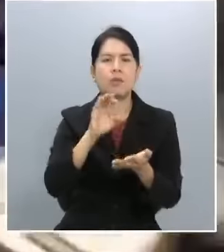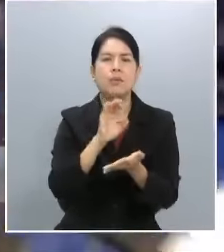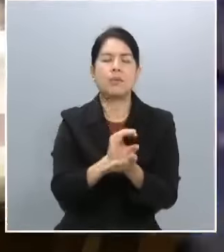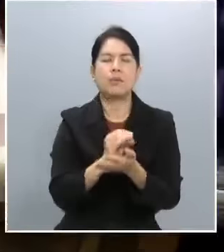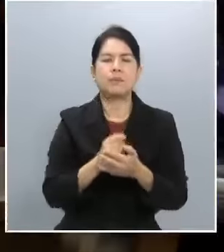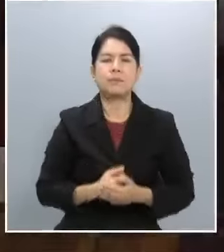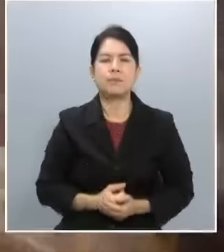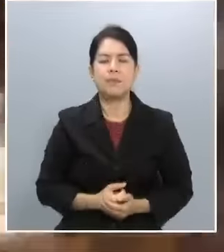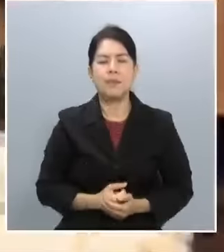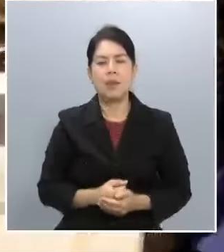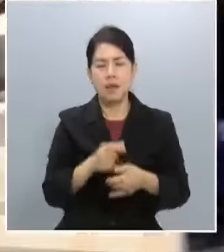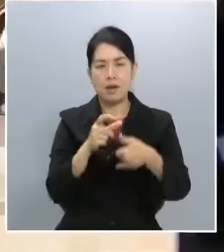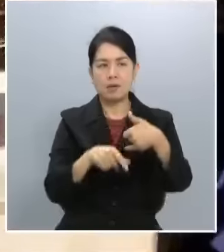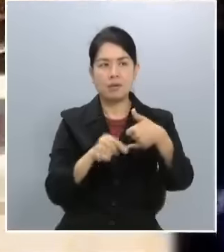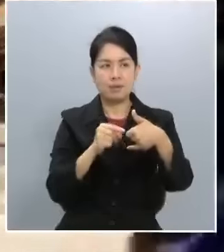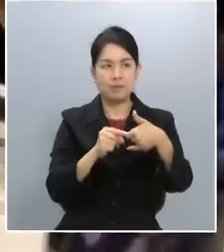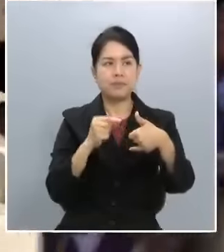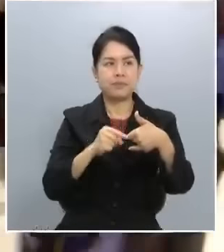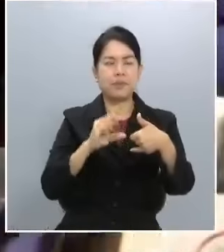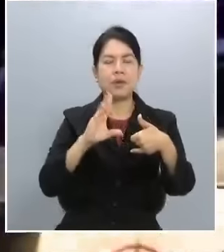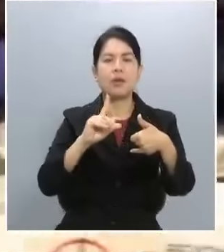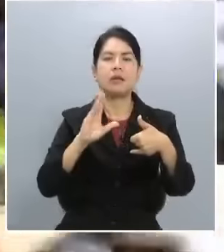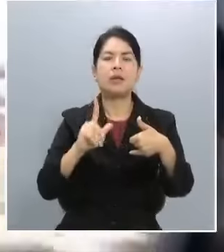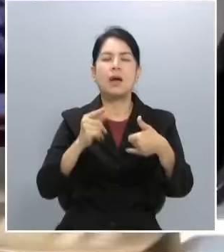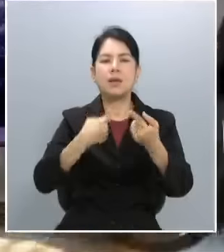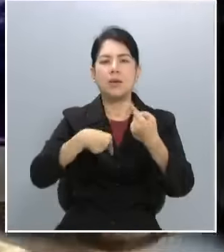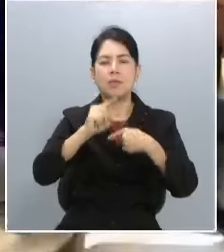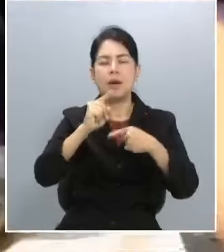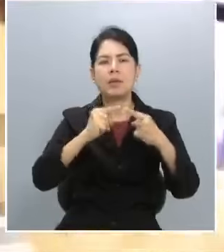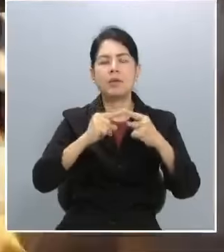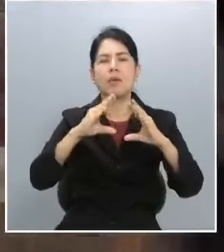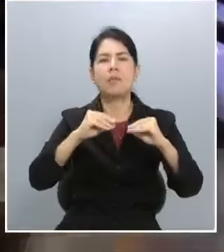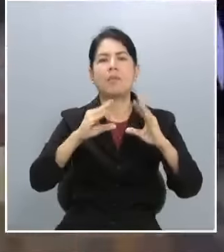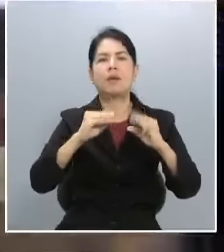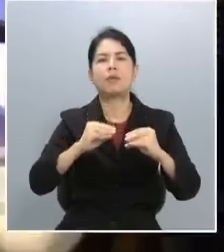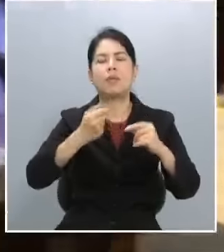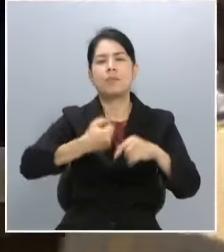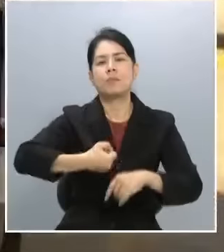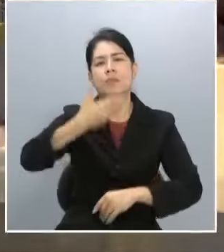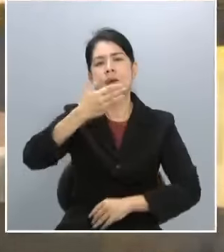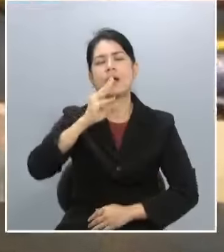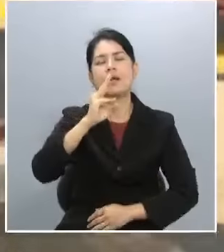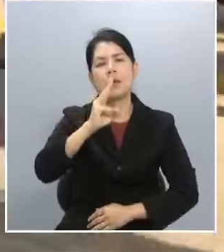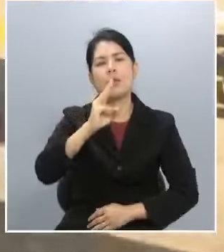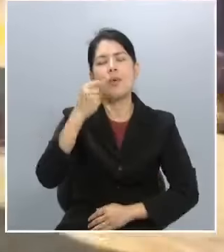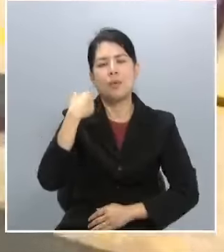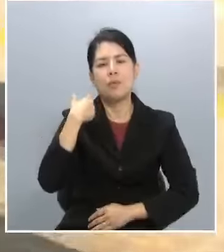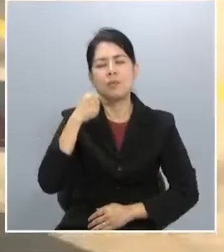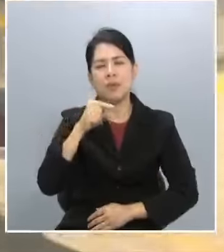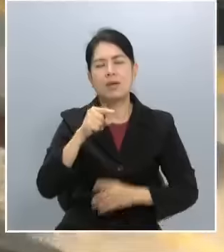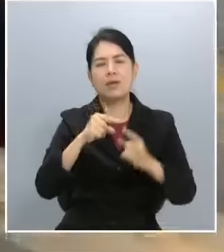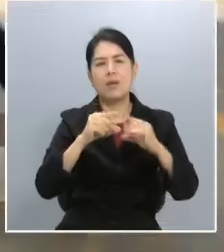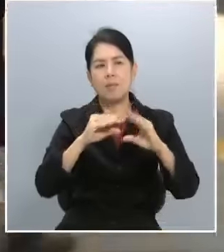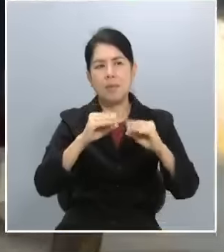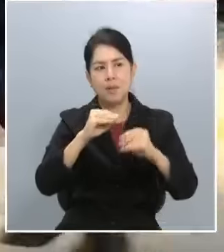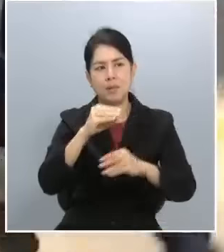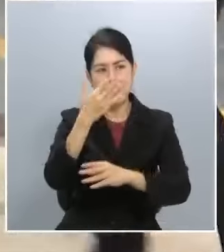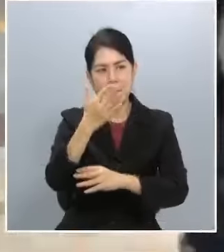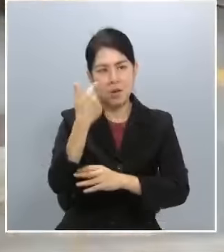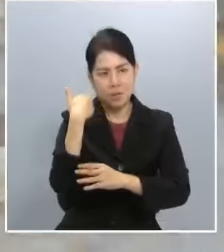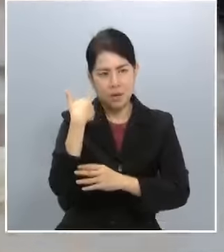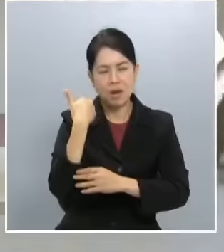คุณชัยชนะมาถึงเนี่ยขึ้นไปประชุมที่ชั้น6อาคารศรีอนนท์ก่อนแล้วต่อมาก็ออกมา